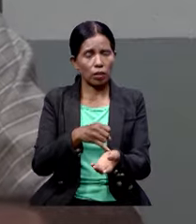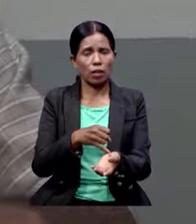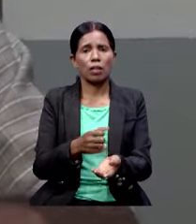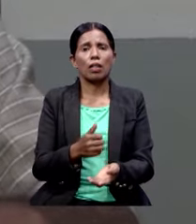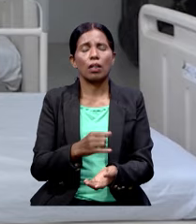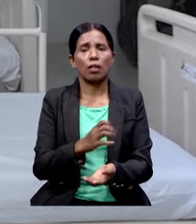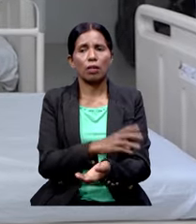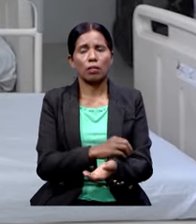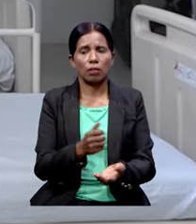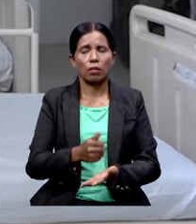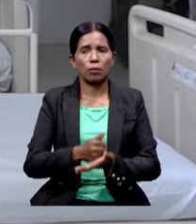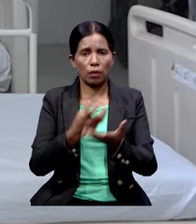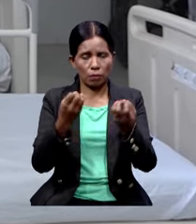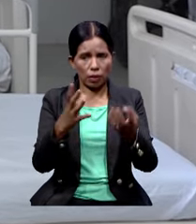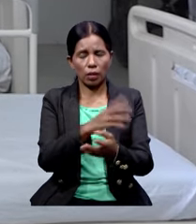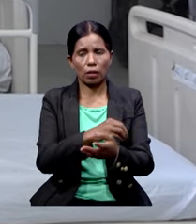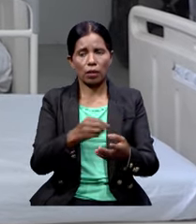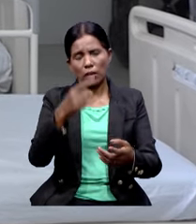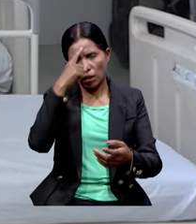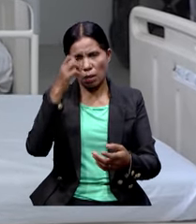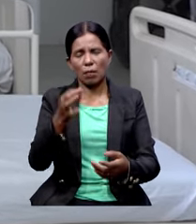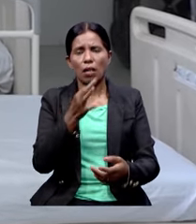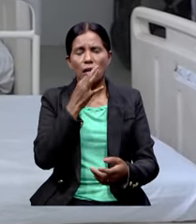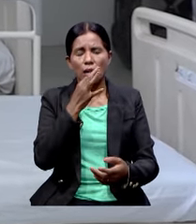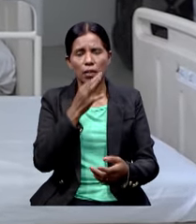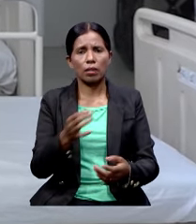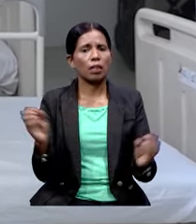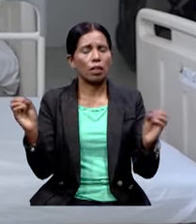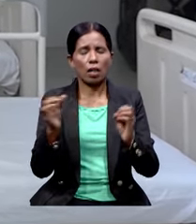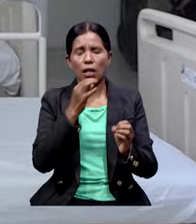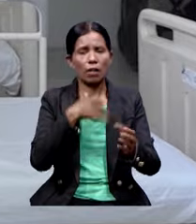dia sensor Formosa ne tambah ha sir ne mak la kontrolado ha